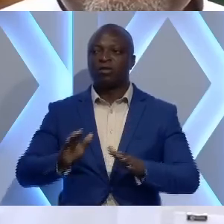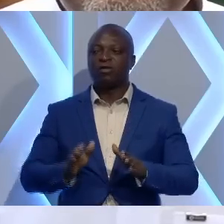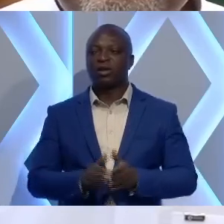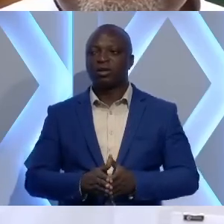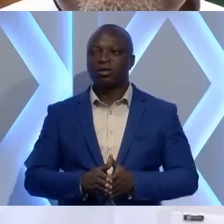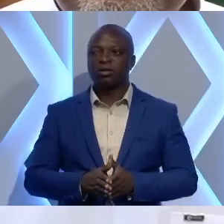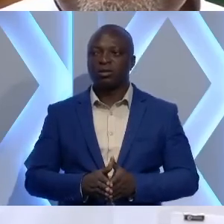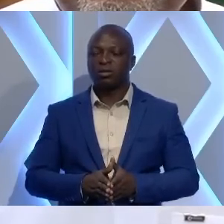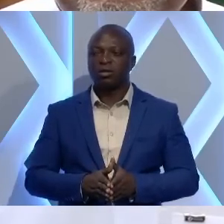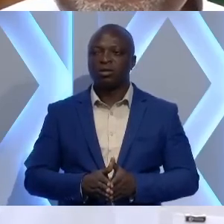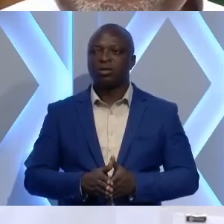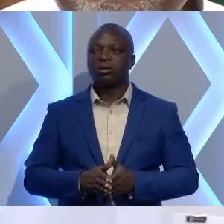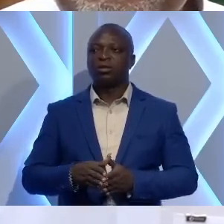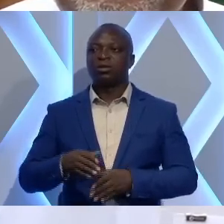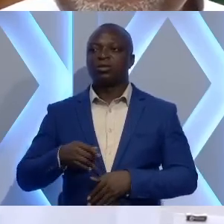Dogobia Radio Lomé,